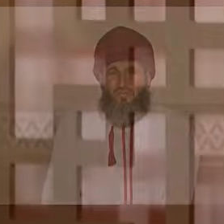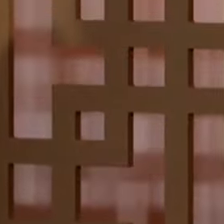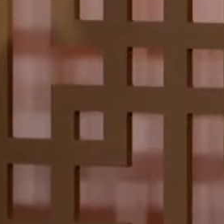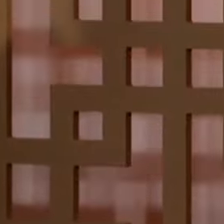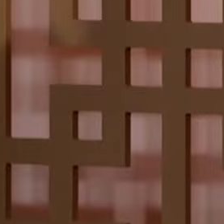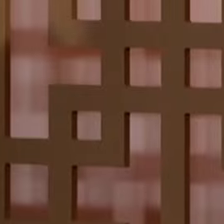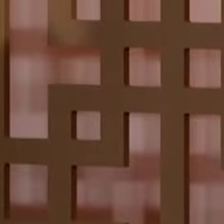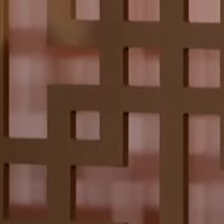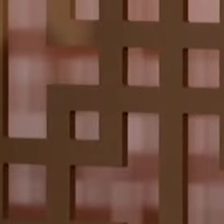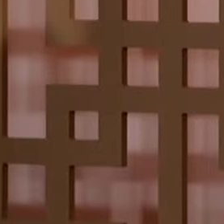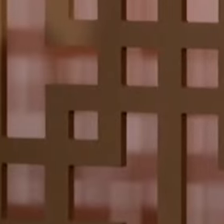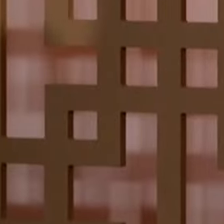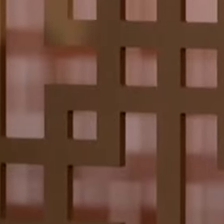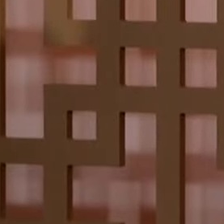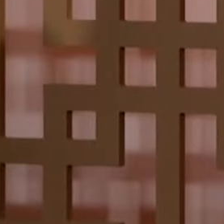عمن